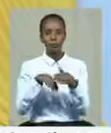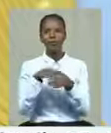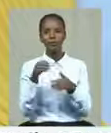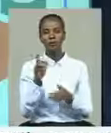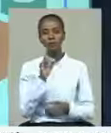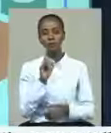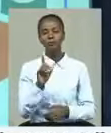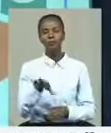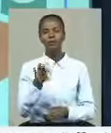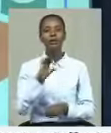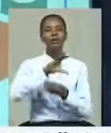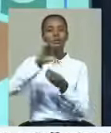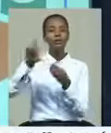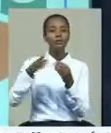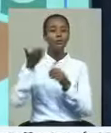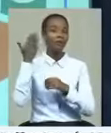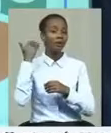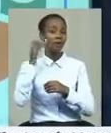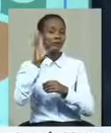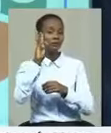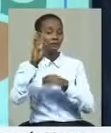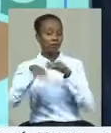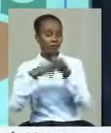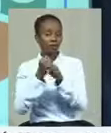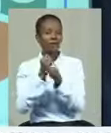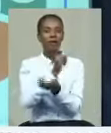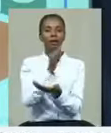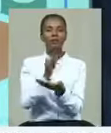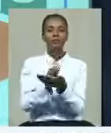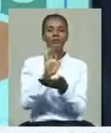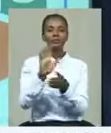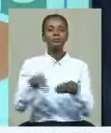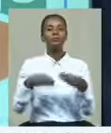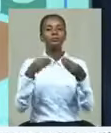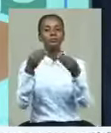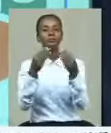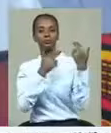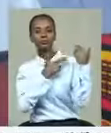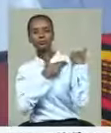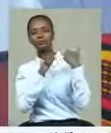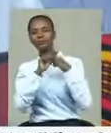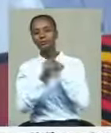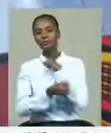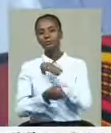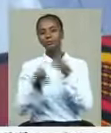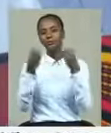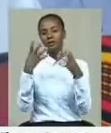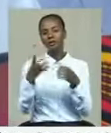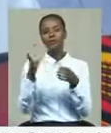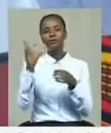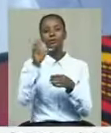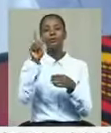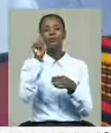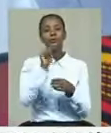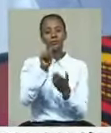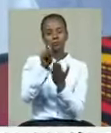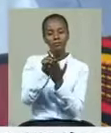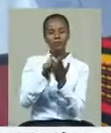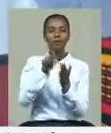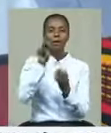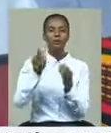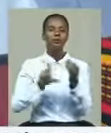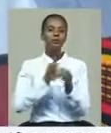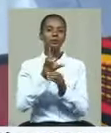ነው። በክልሉ ባለፉት 6 ዓመታት ኤጀንሲው በተሰጠው ስልጣን መሰረት በርካታ ኩነቶች መመዝገባቸውን የደቡብ